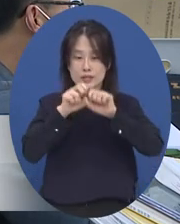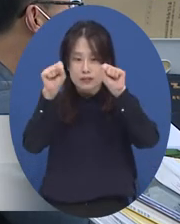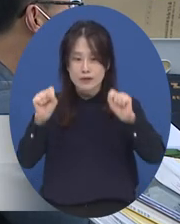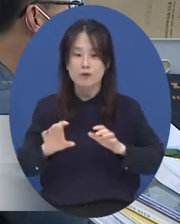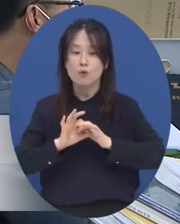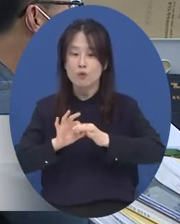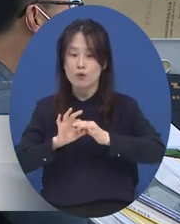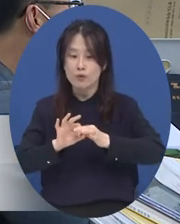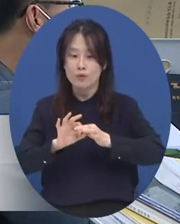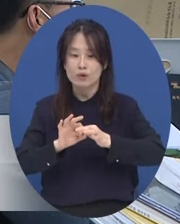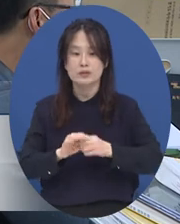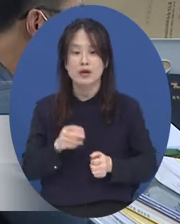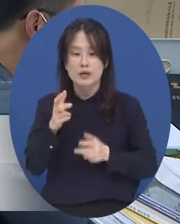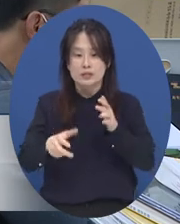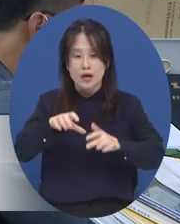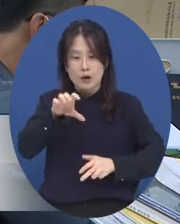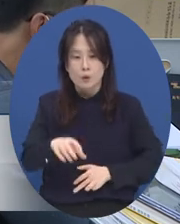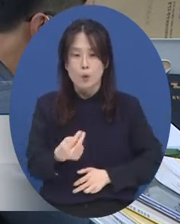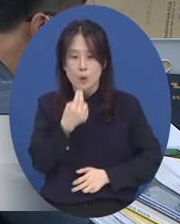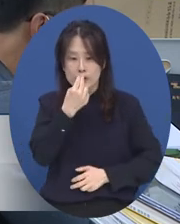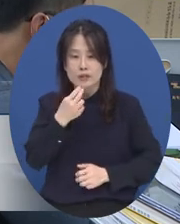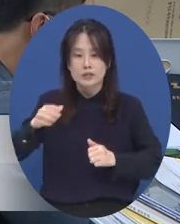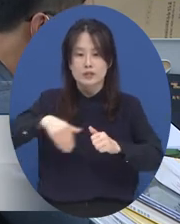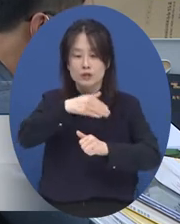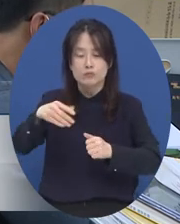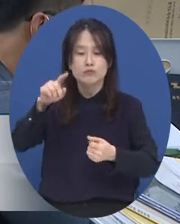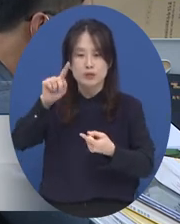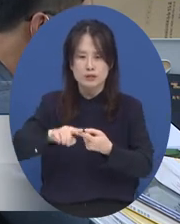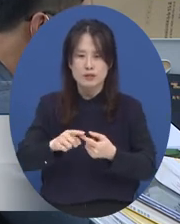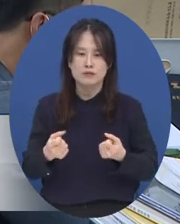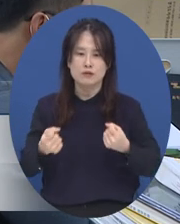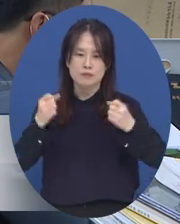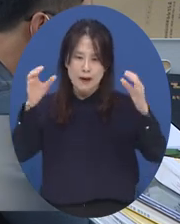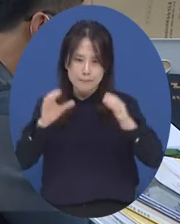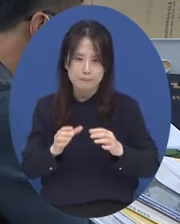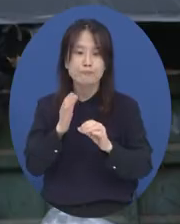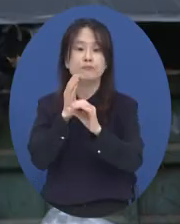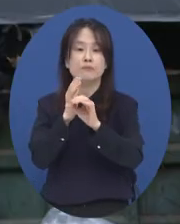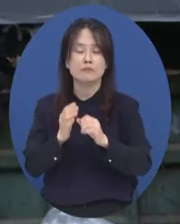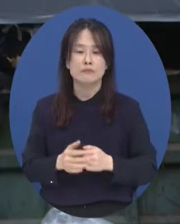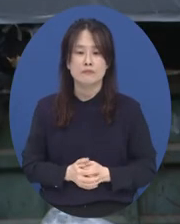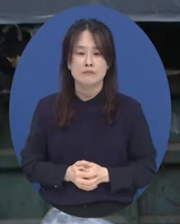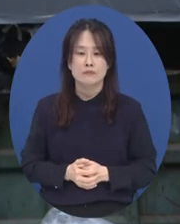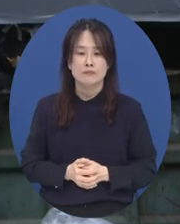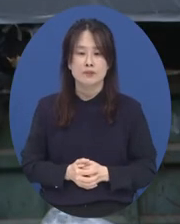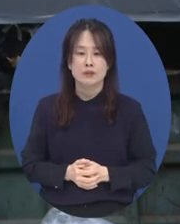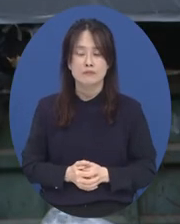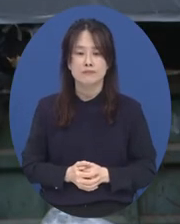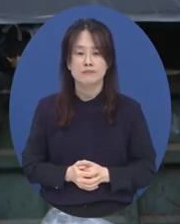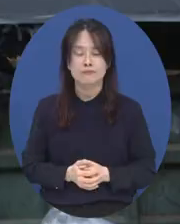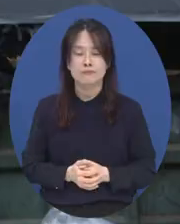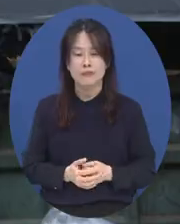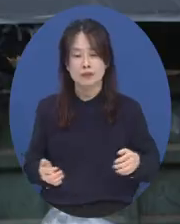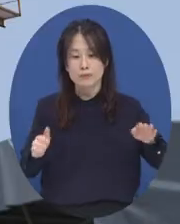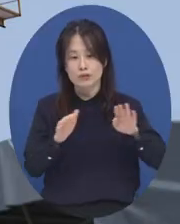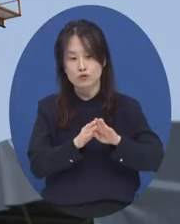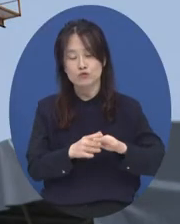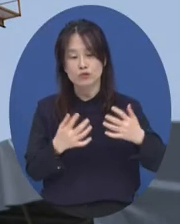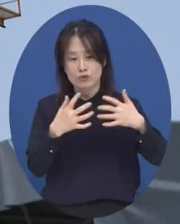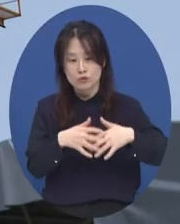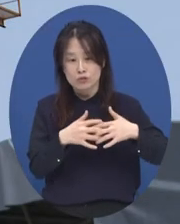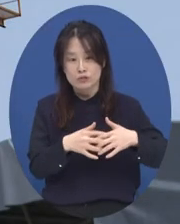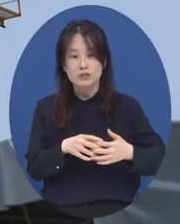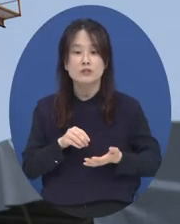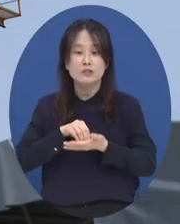시스템과 1 영계 등 사업장 대기 분야의 상호 협력하고 있습니다 경기 등 대기 배출시설 관리 시스템